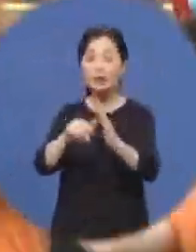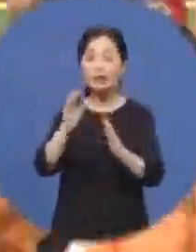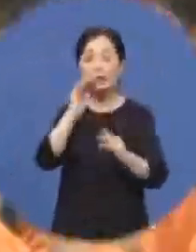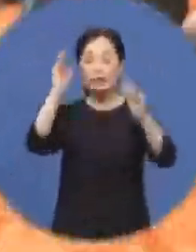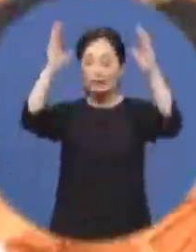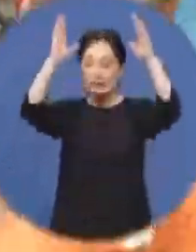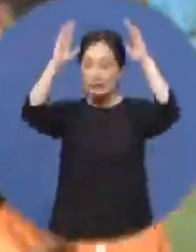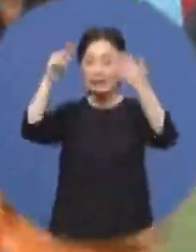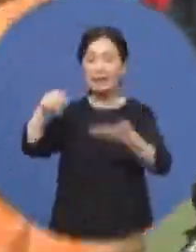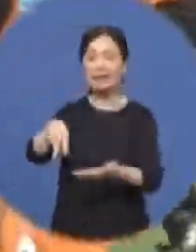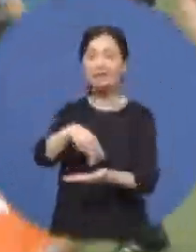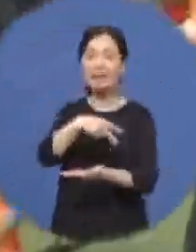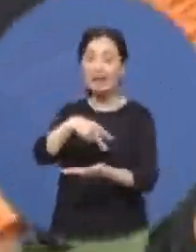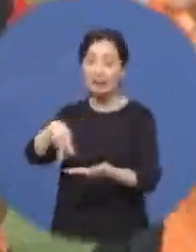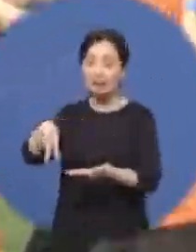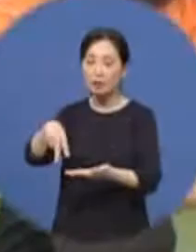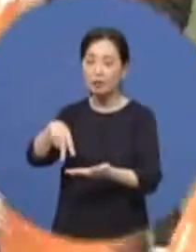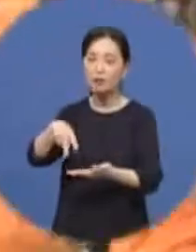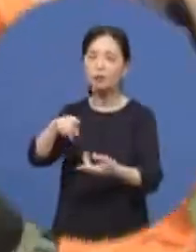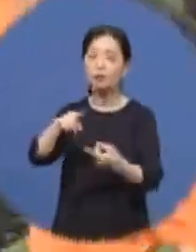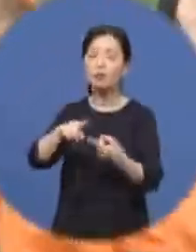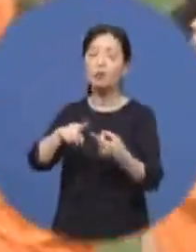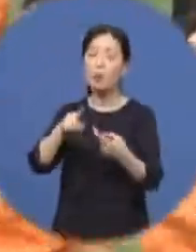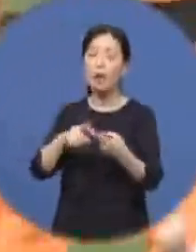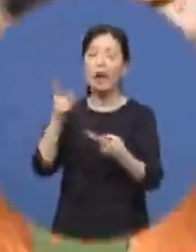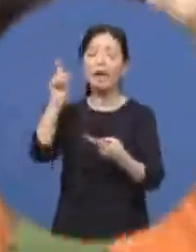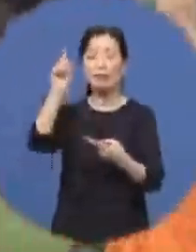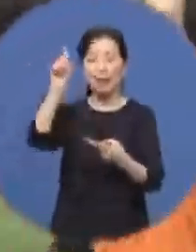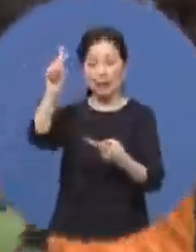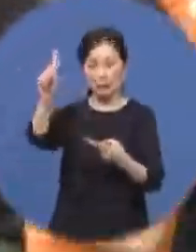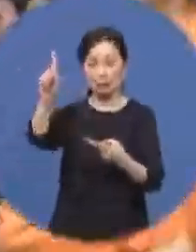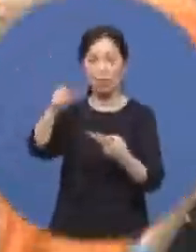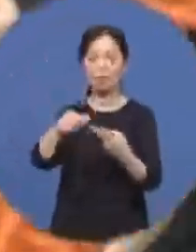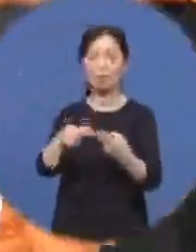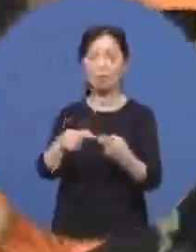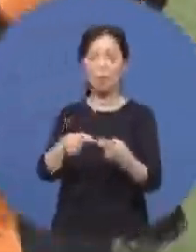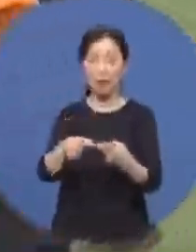し、それから明日へとっていうんですけど、は